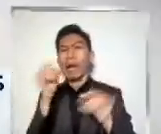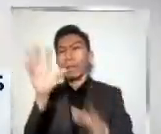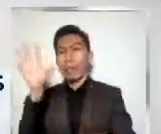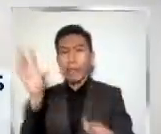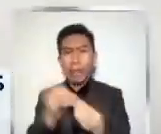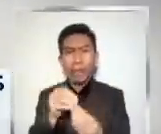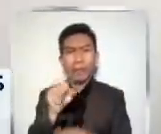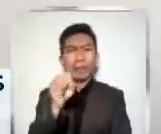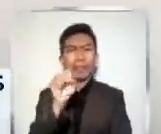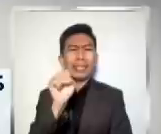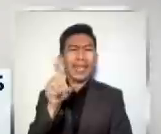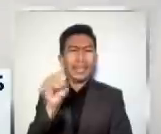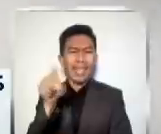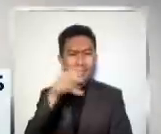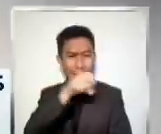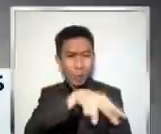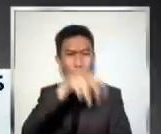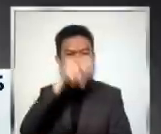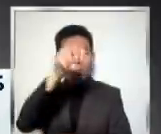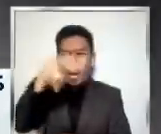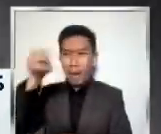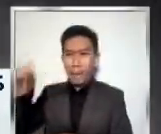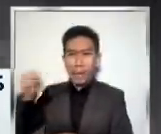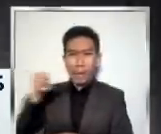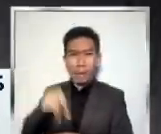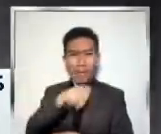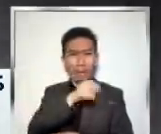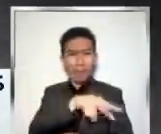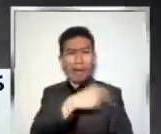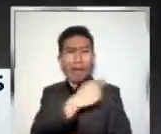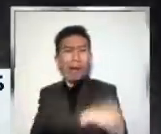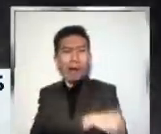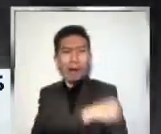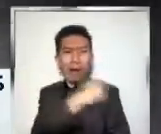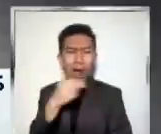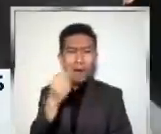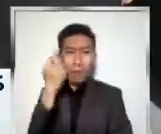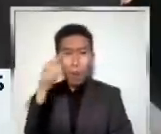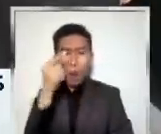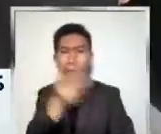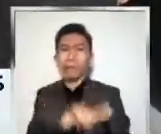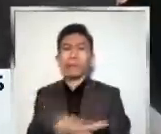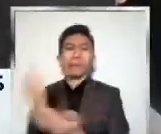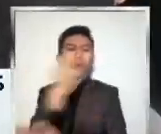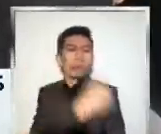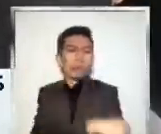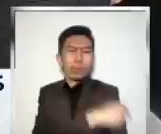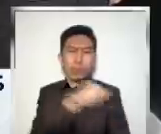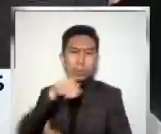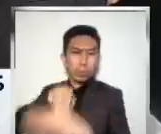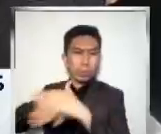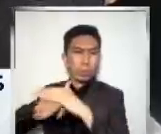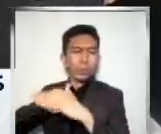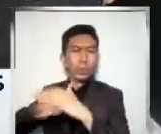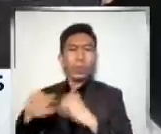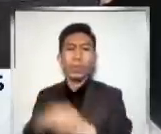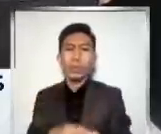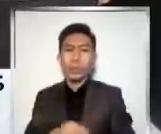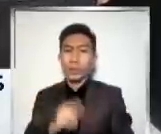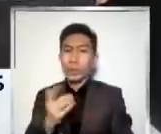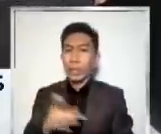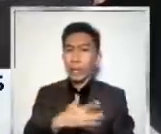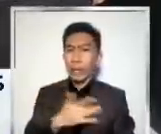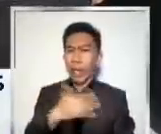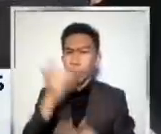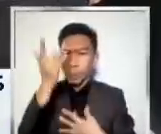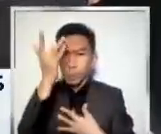Melchi Garcia para mapakonfine ang kanyang ama noong gabi ng March 29. May lagnat, ubo at hirap na sa paghinga